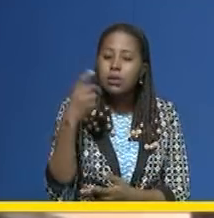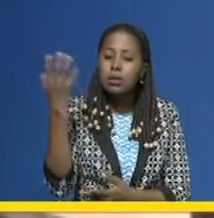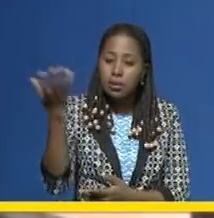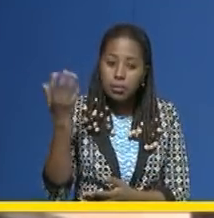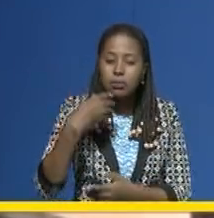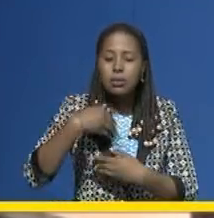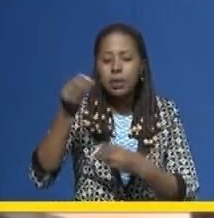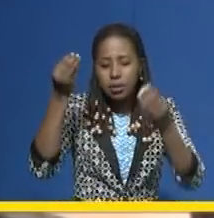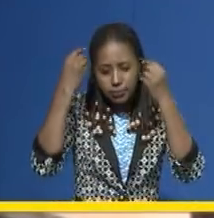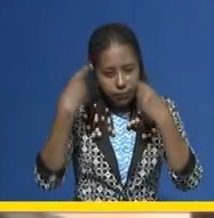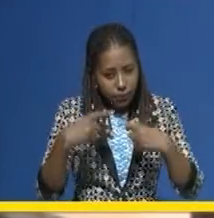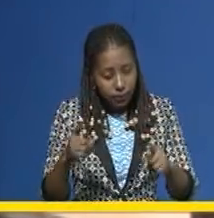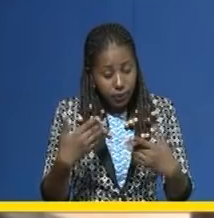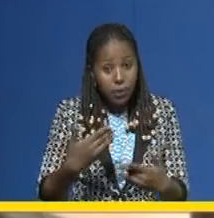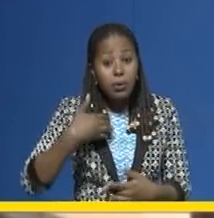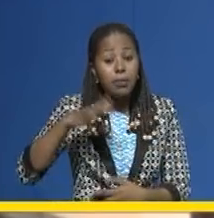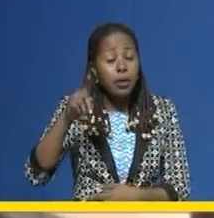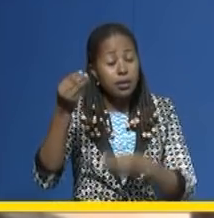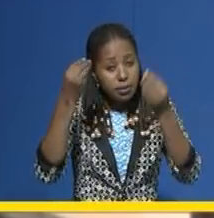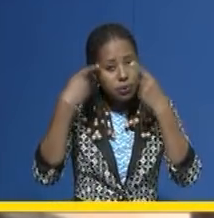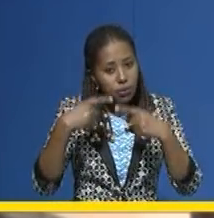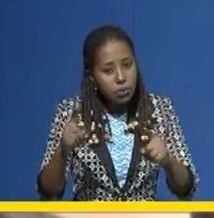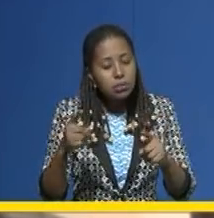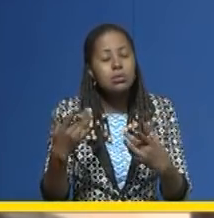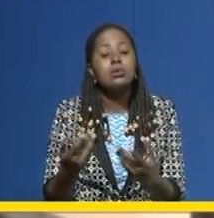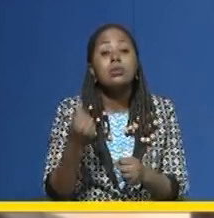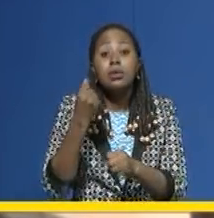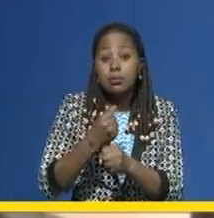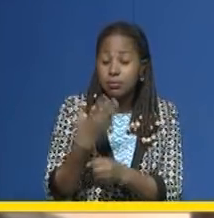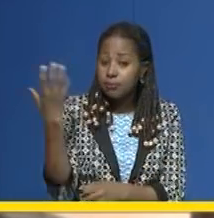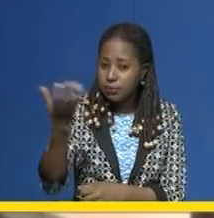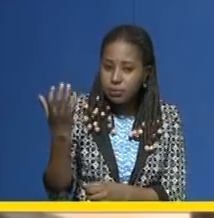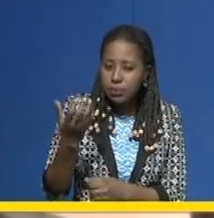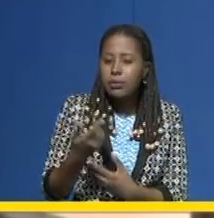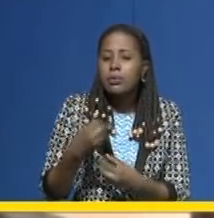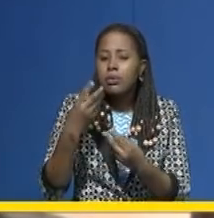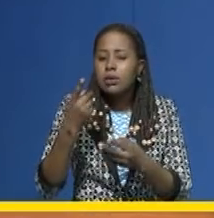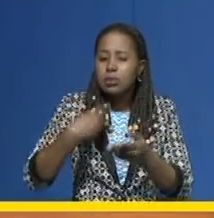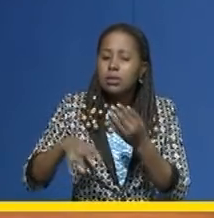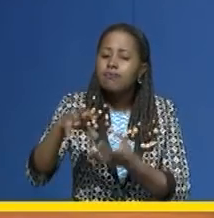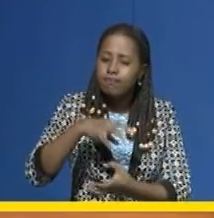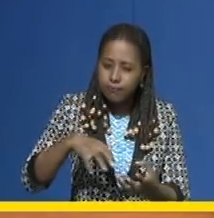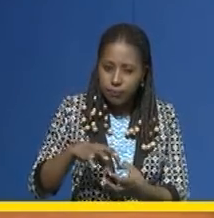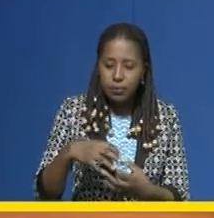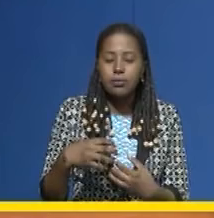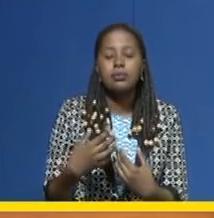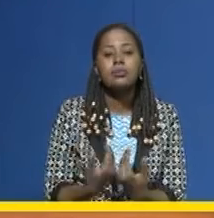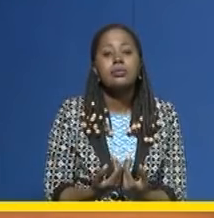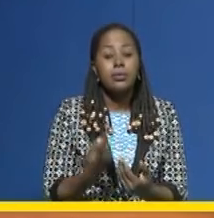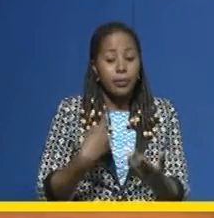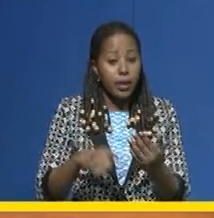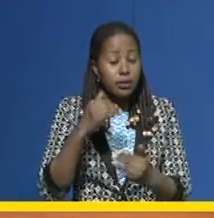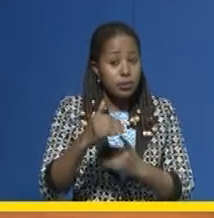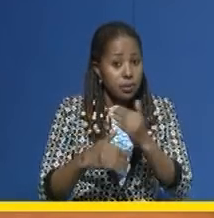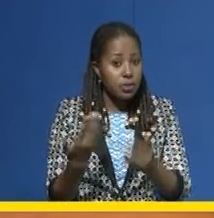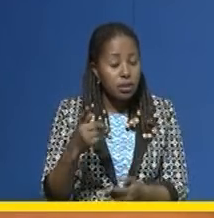nyingine tofauti, na ukishapeleka elimu tofauti unafanya umma unaishi kwenye mkanganyiko. Baada ya kueleza kitu sahihi. Katika